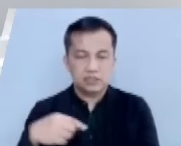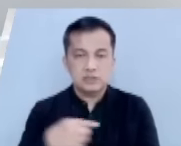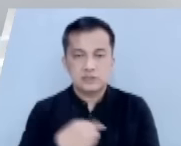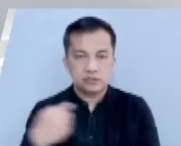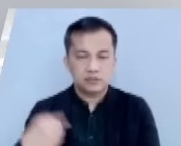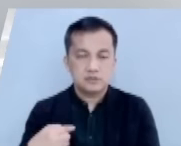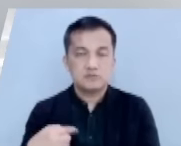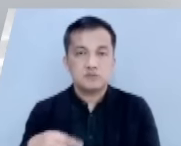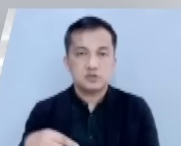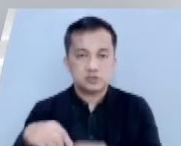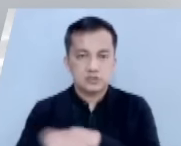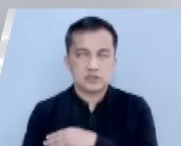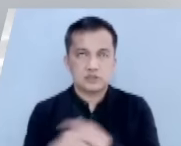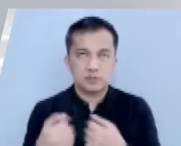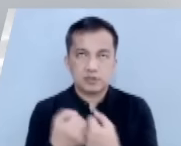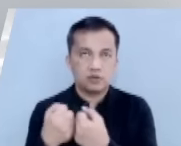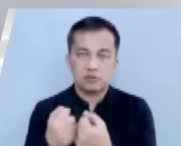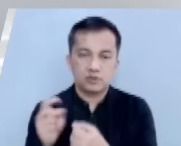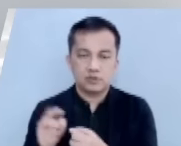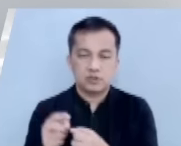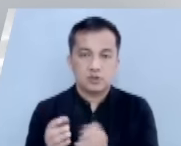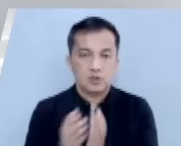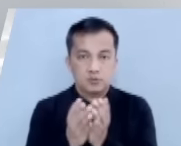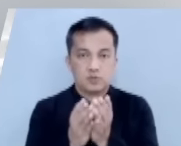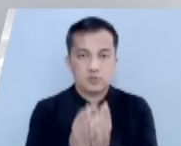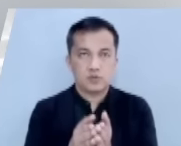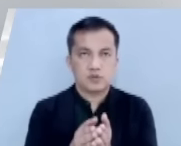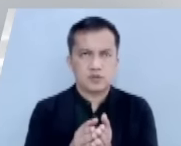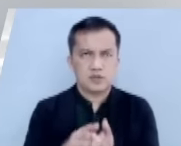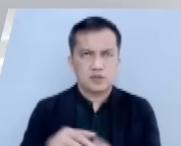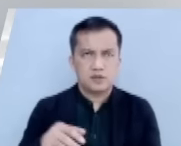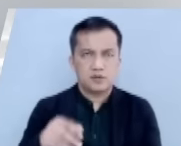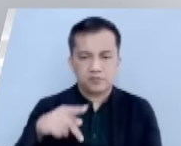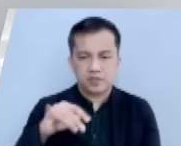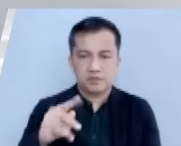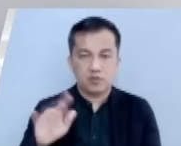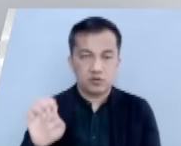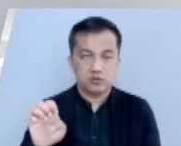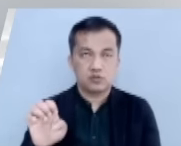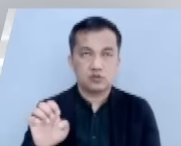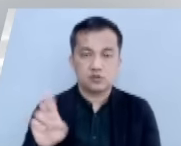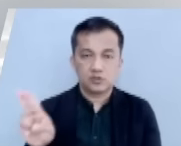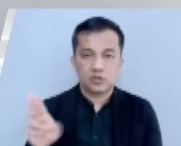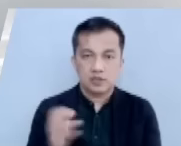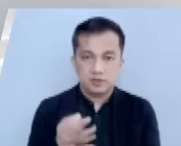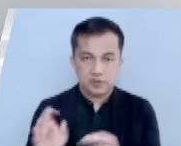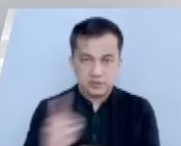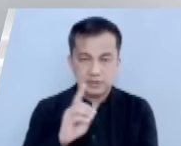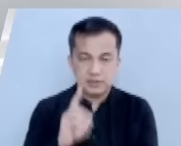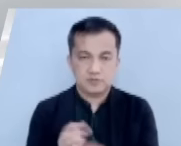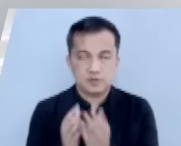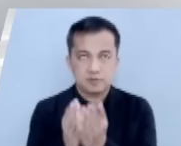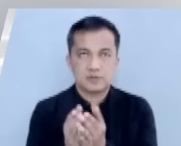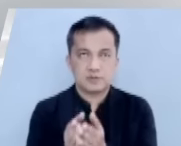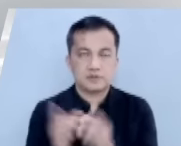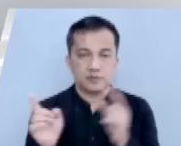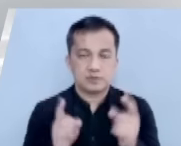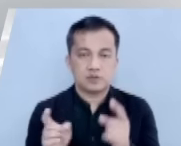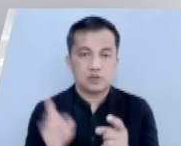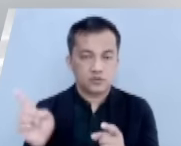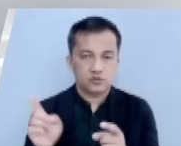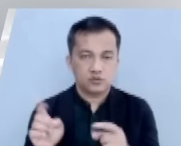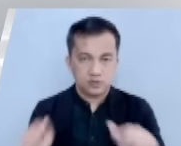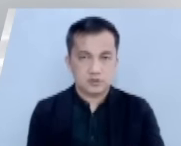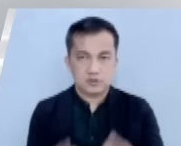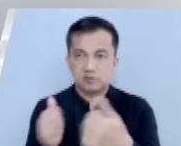Navy, ang ginawang paglalayag ng USS Preble ay isang Freedom of Navigation Operation. Dito, hinahamon nila ang